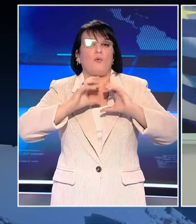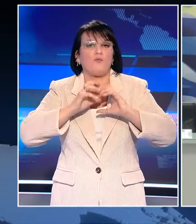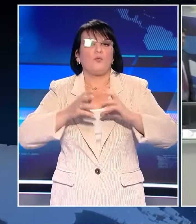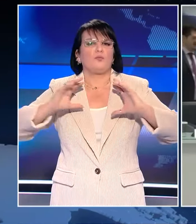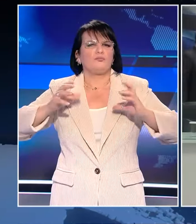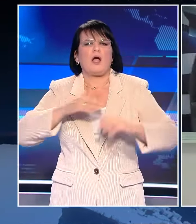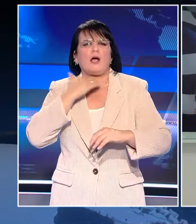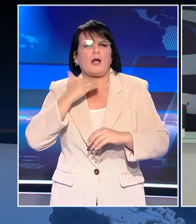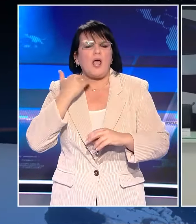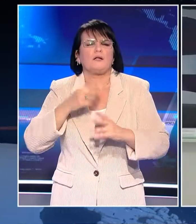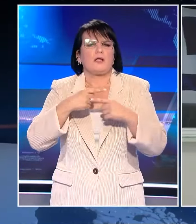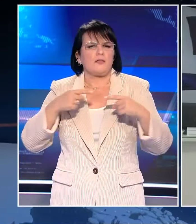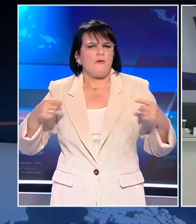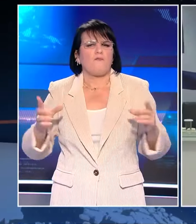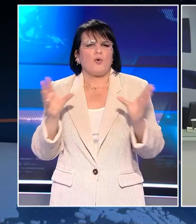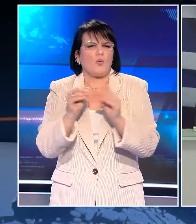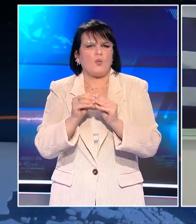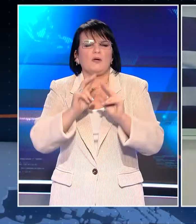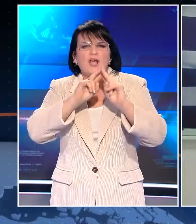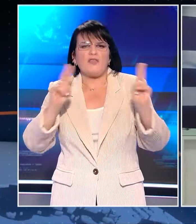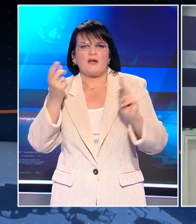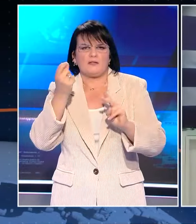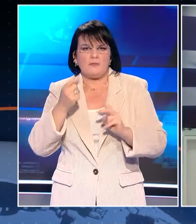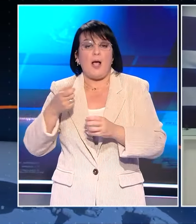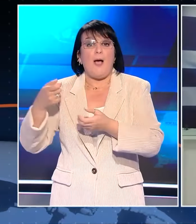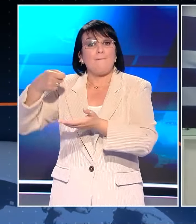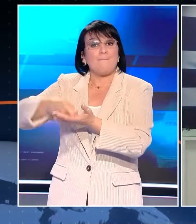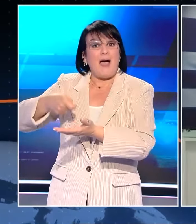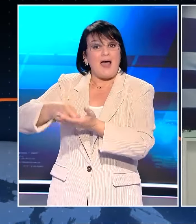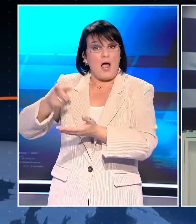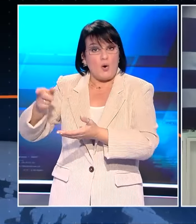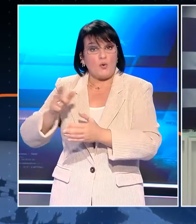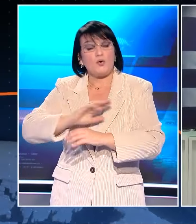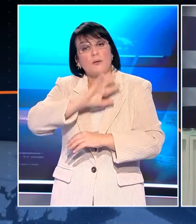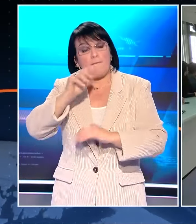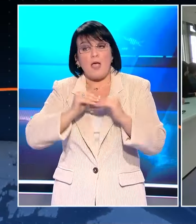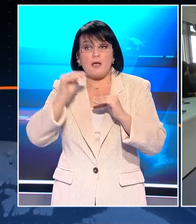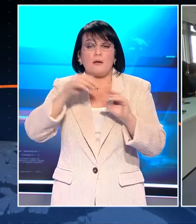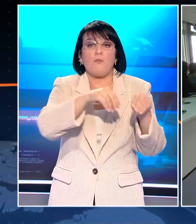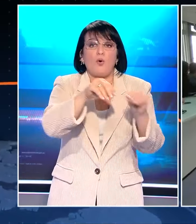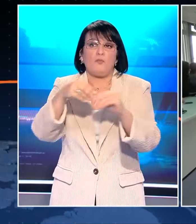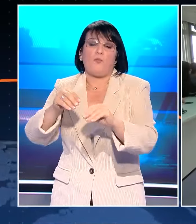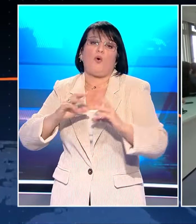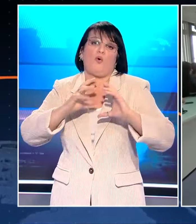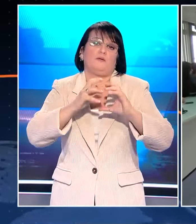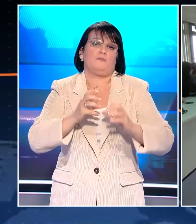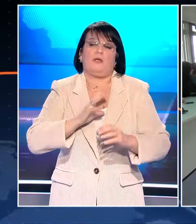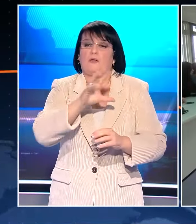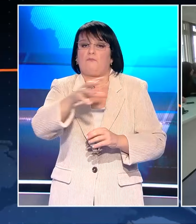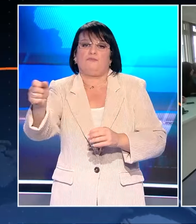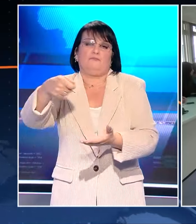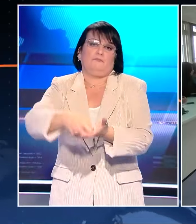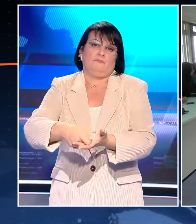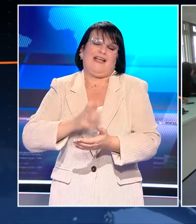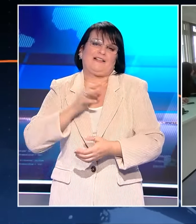και κρέατα. Δηλαδή οι καθαρές τιμές θα είναι από τον παραγωγό μέχρι και τον τελικό που φτάνει στον καταναλωτή.